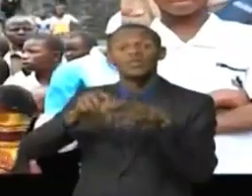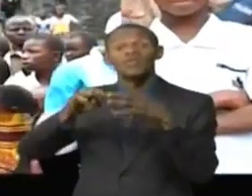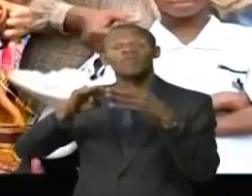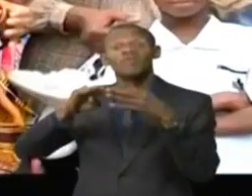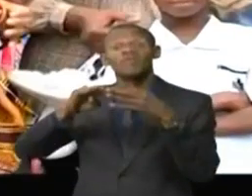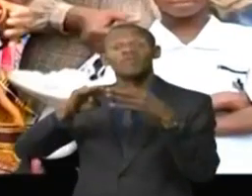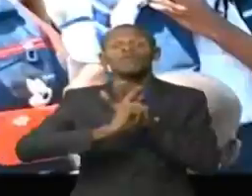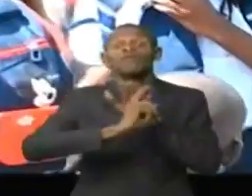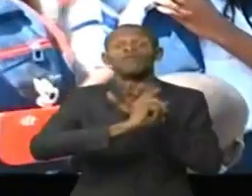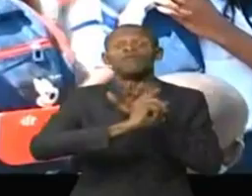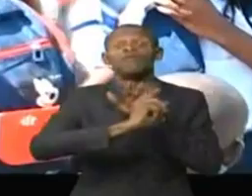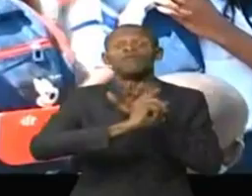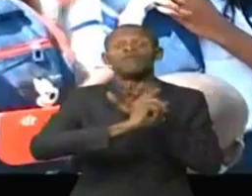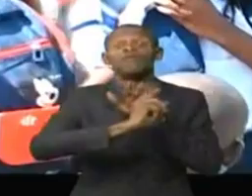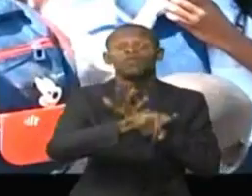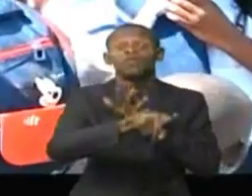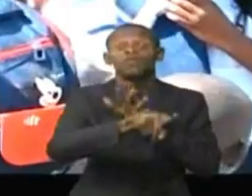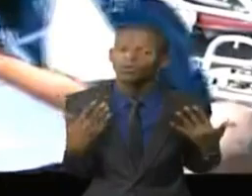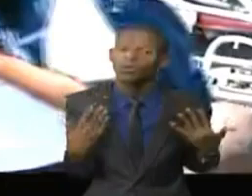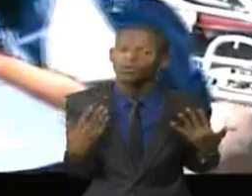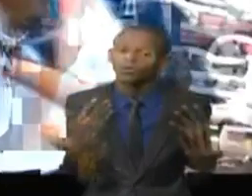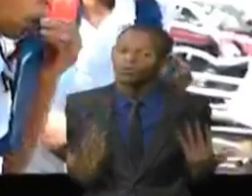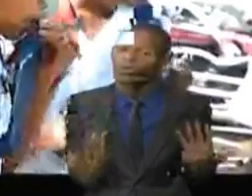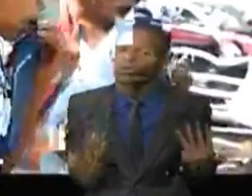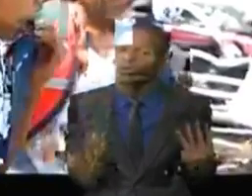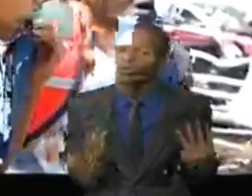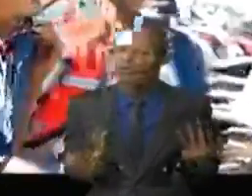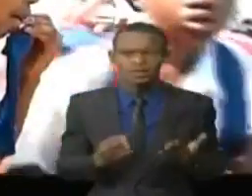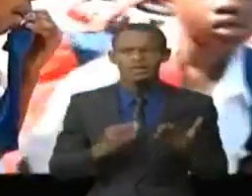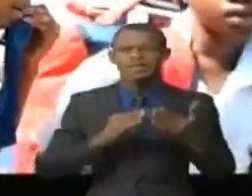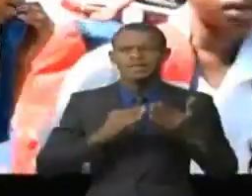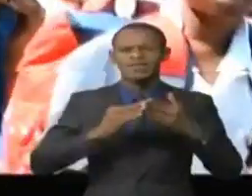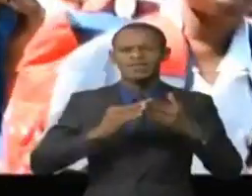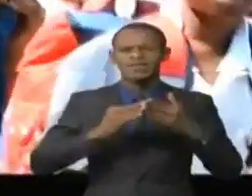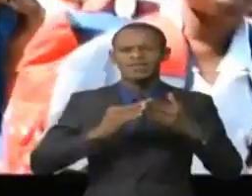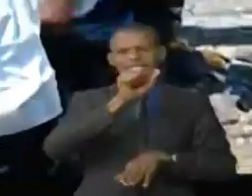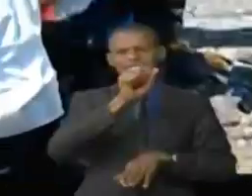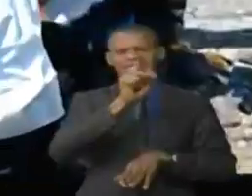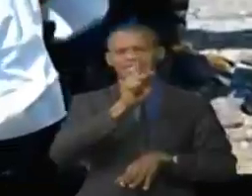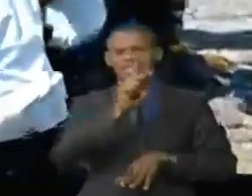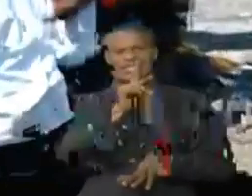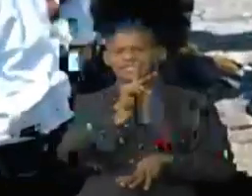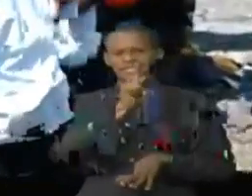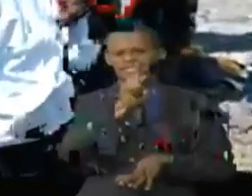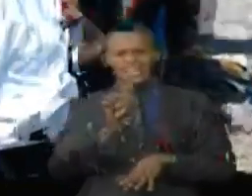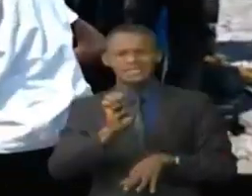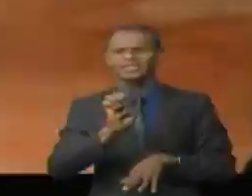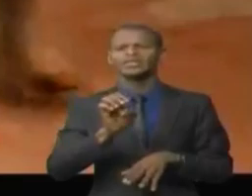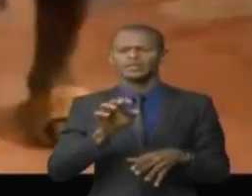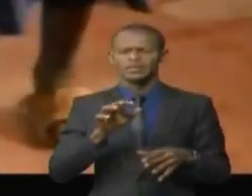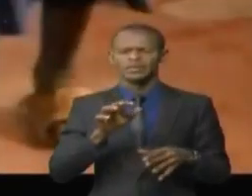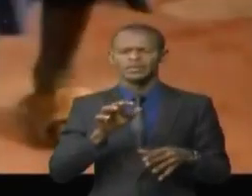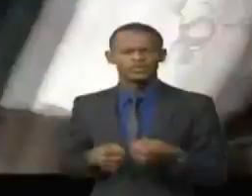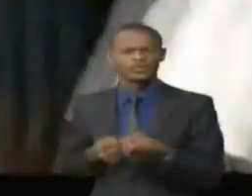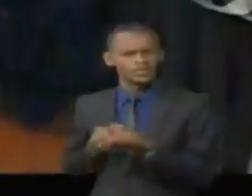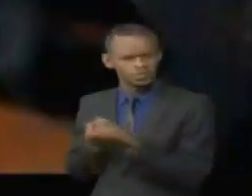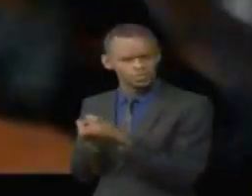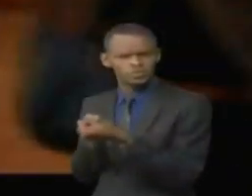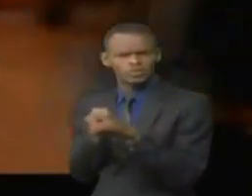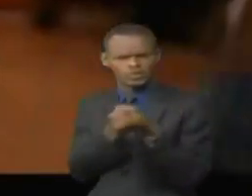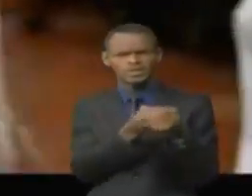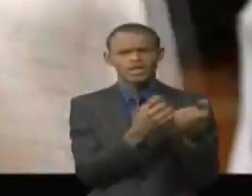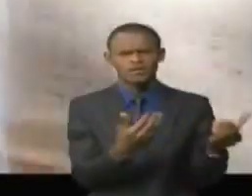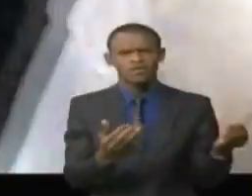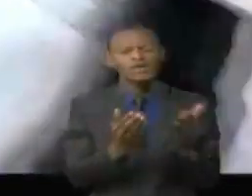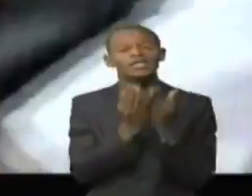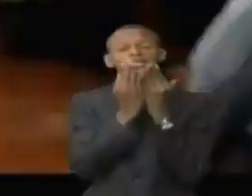camps de force à s'inquiéter. Dans d'autres agglomérations de contrôle, mais congolaises. Sont posées par le